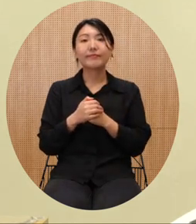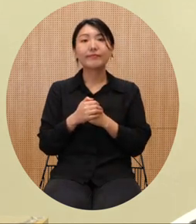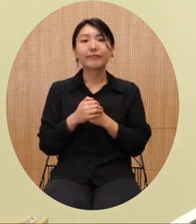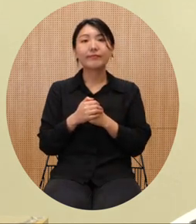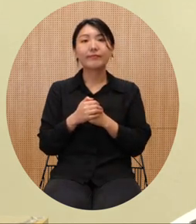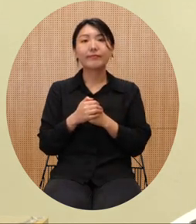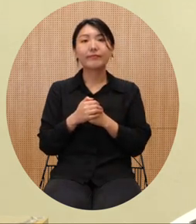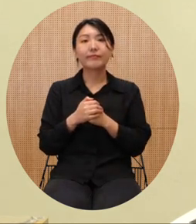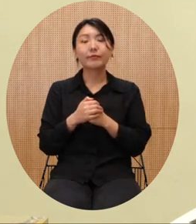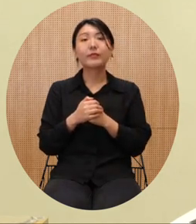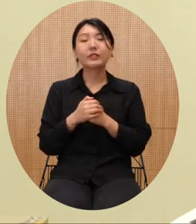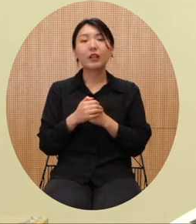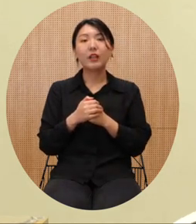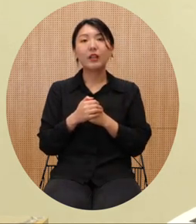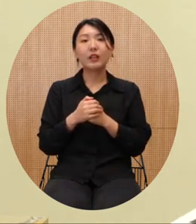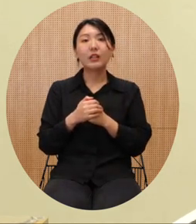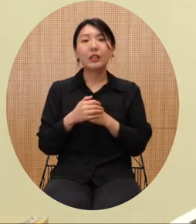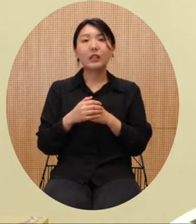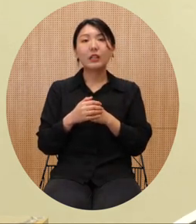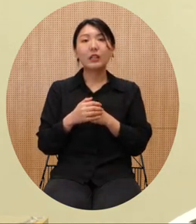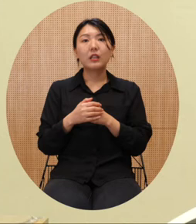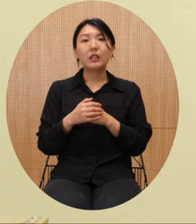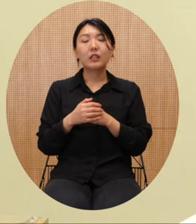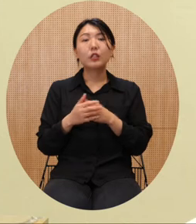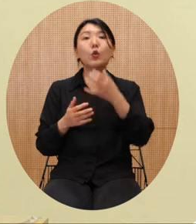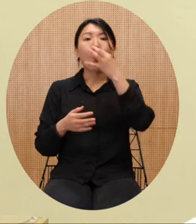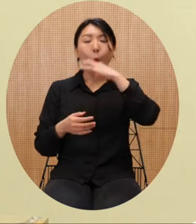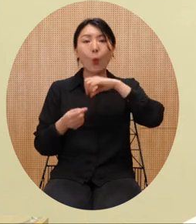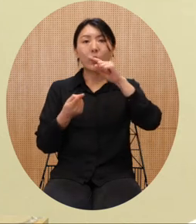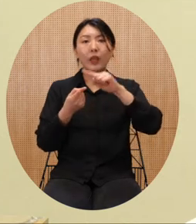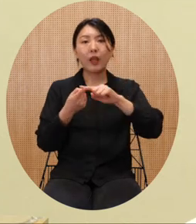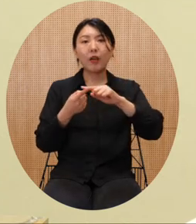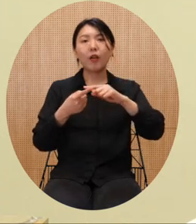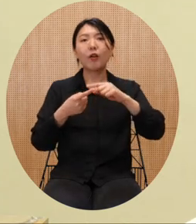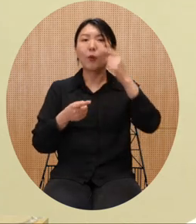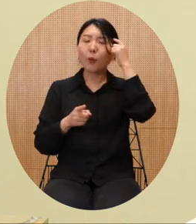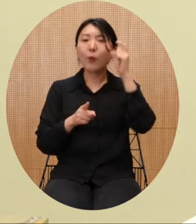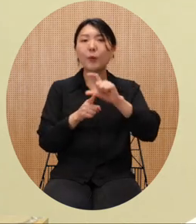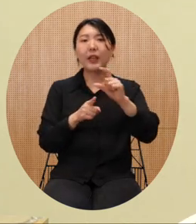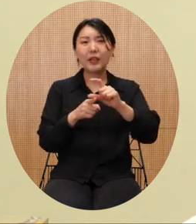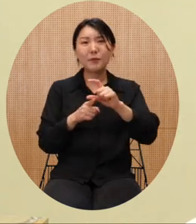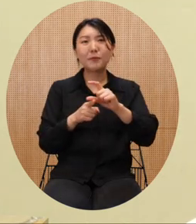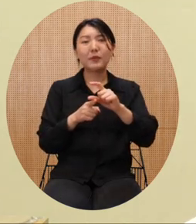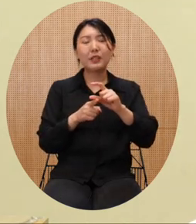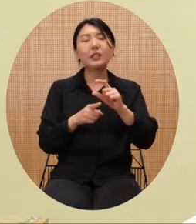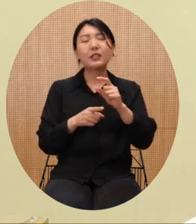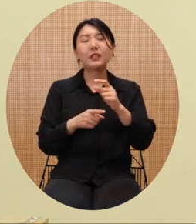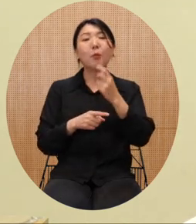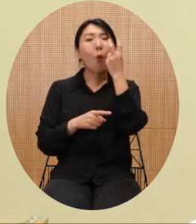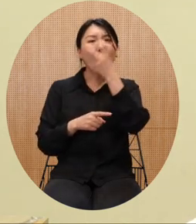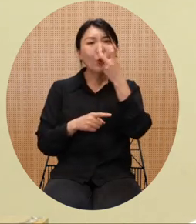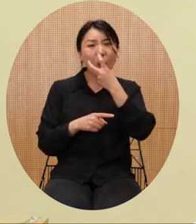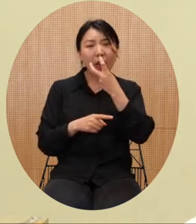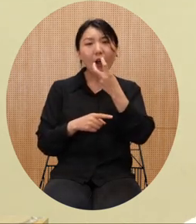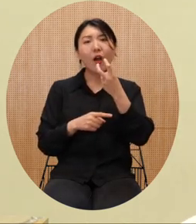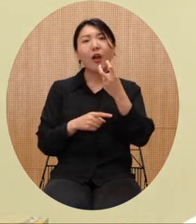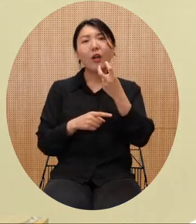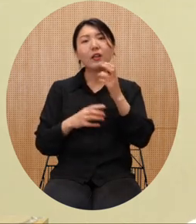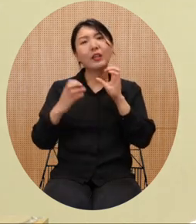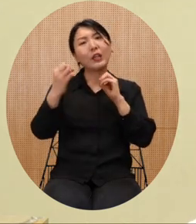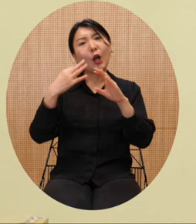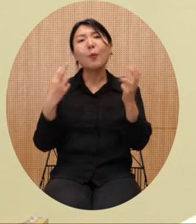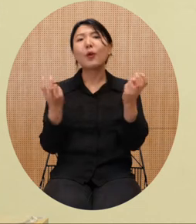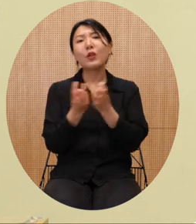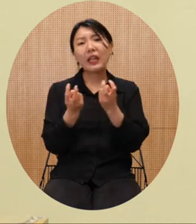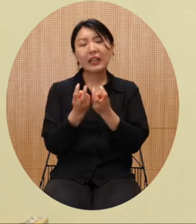다음에 지금 사실 이 효과에 대해서는 고민거리가 모니터링은 어떻게 해야 될 것이냐, 피드백은 어떻게 해야